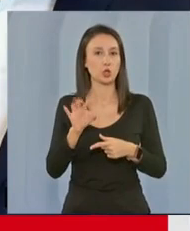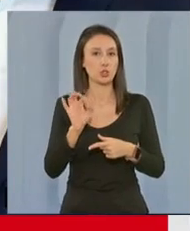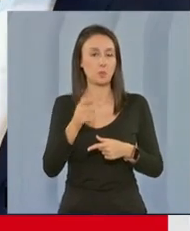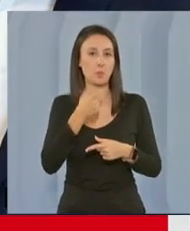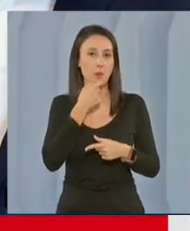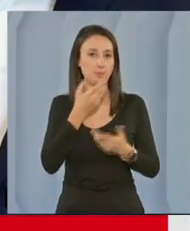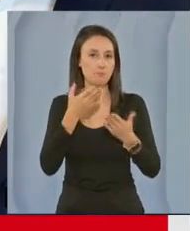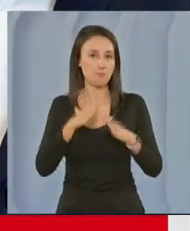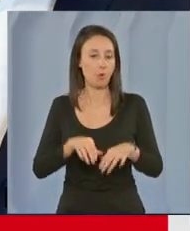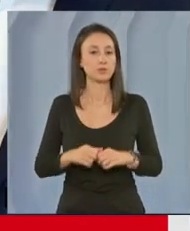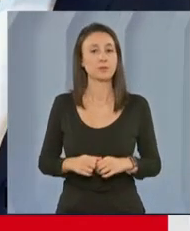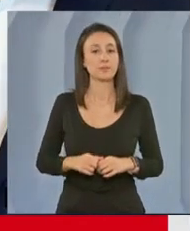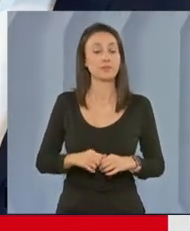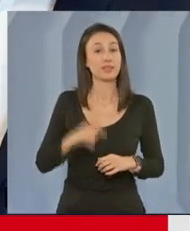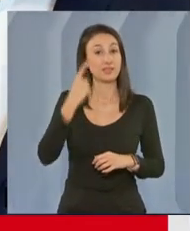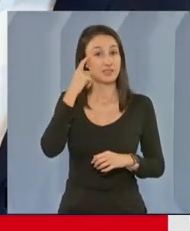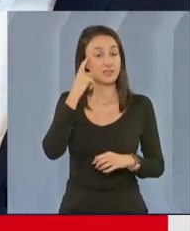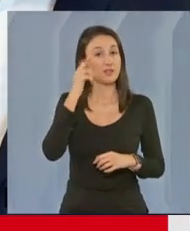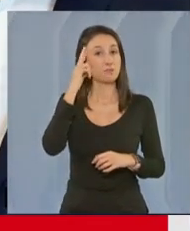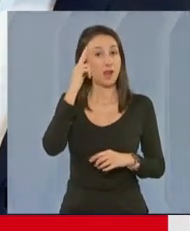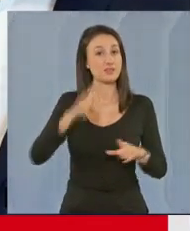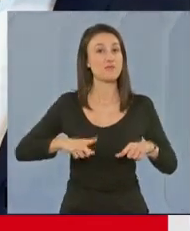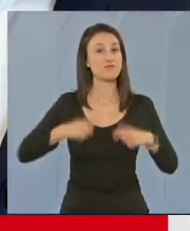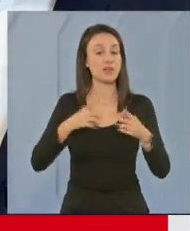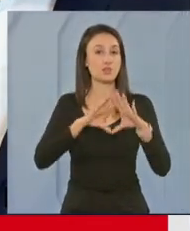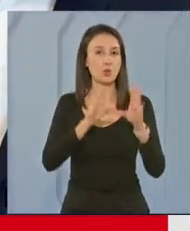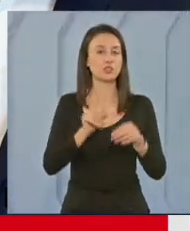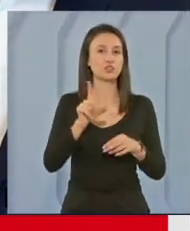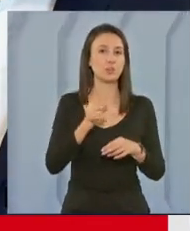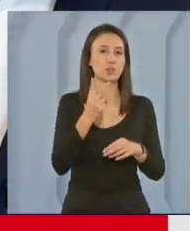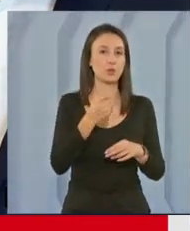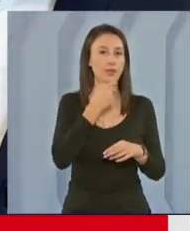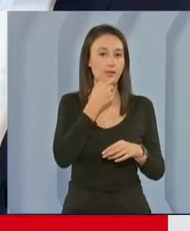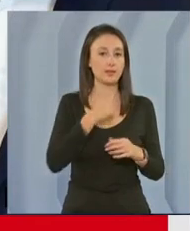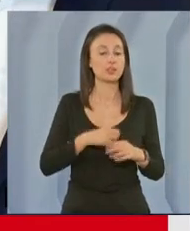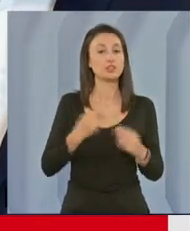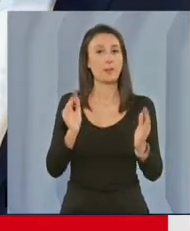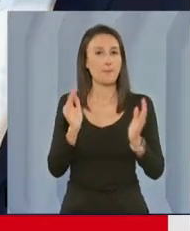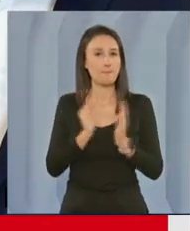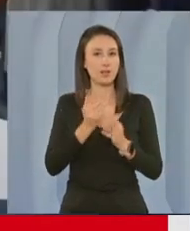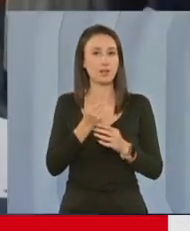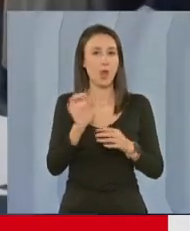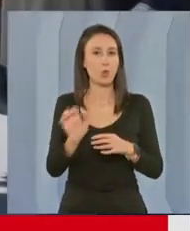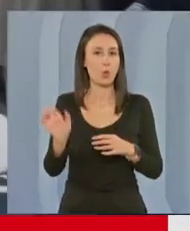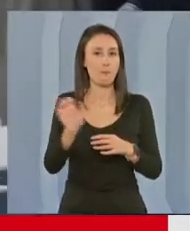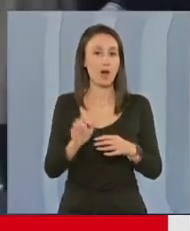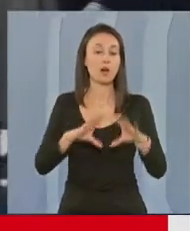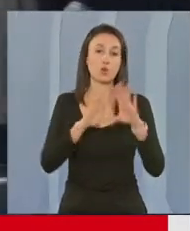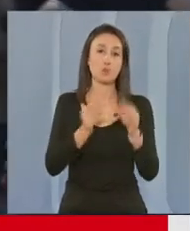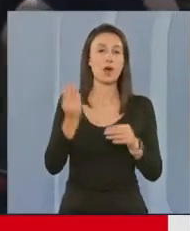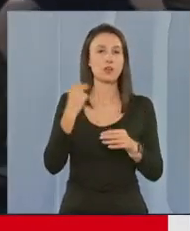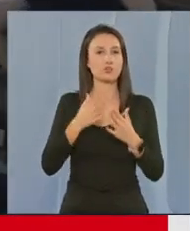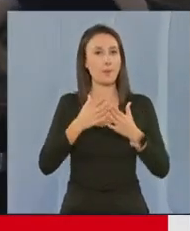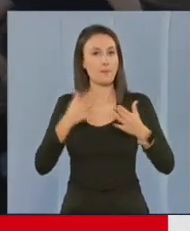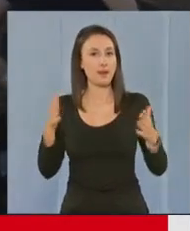și mor. Gândiți-vă că speranța de viață în România e pe la 72 de ani, una dintre cele mai mici din Europa. România are cea mai